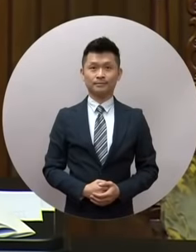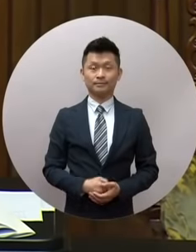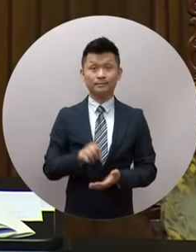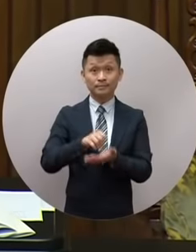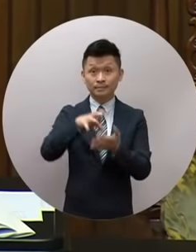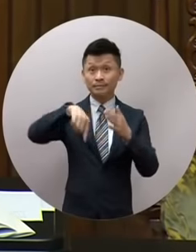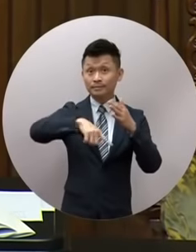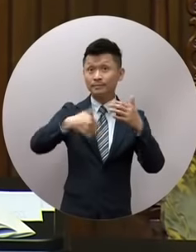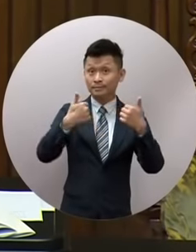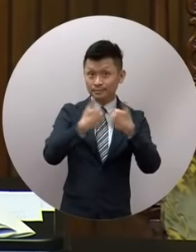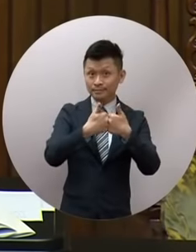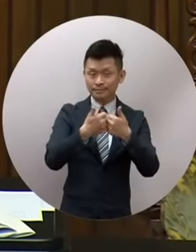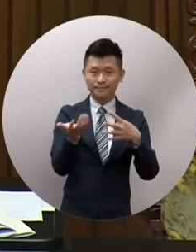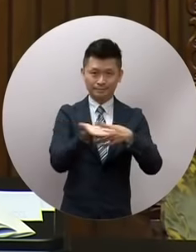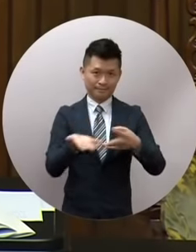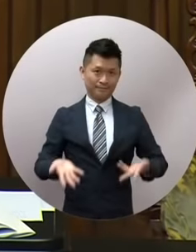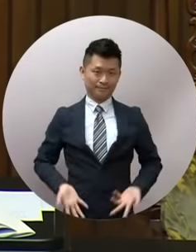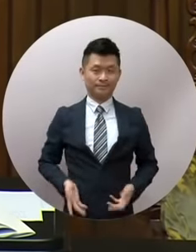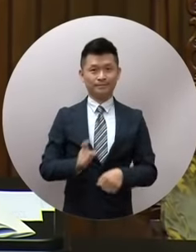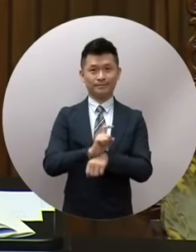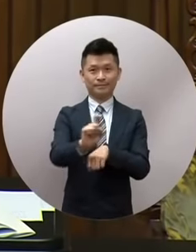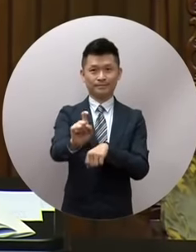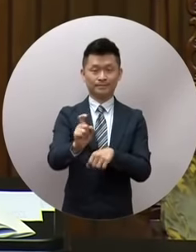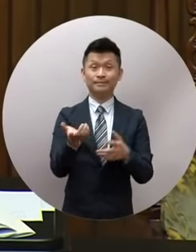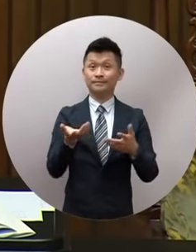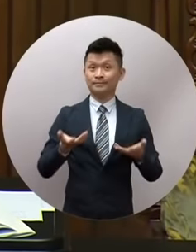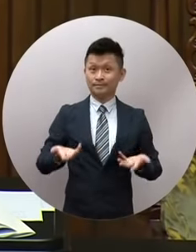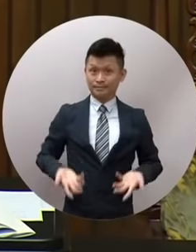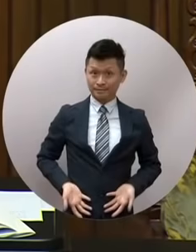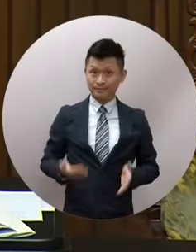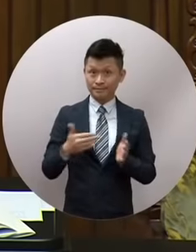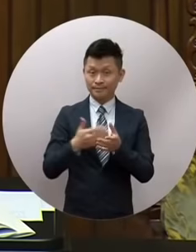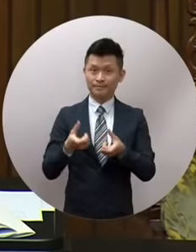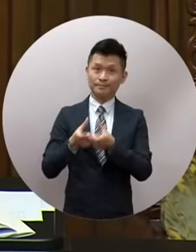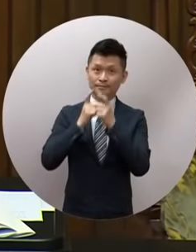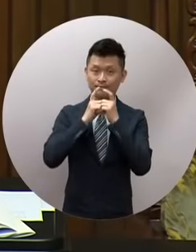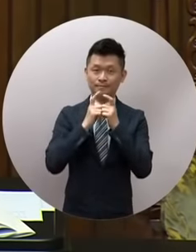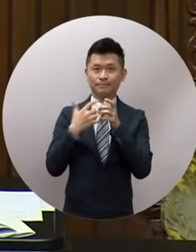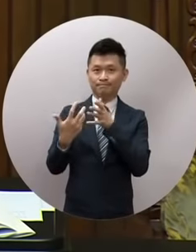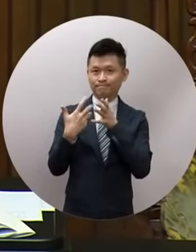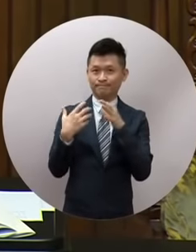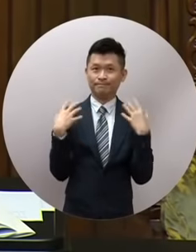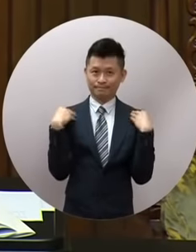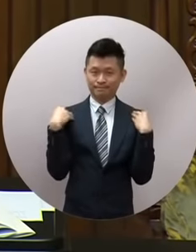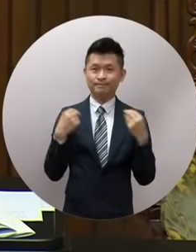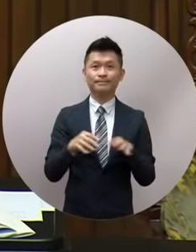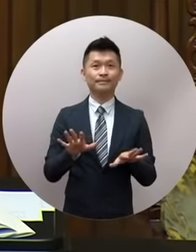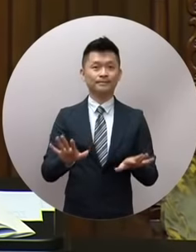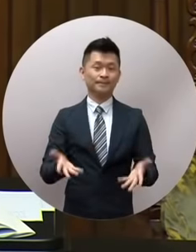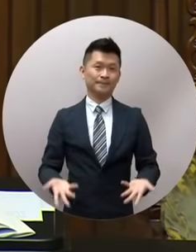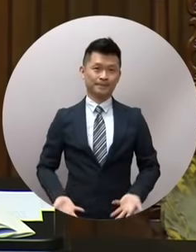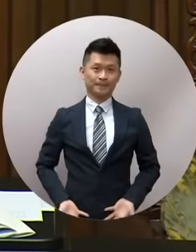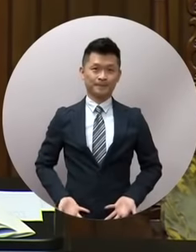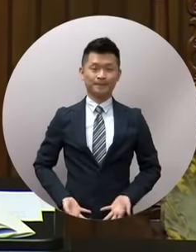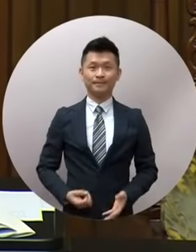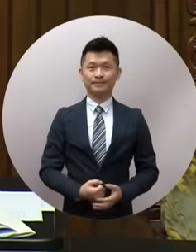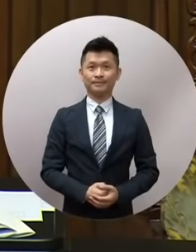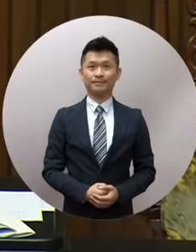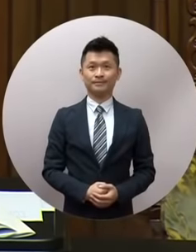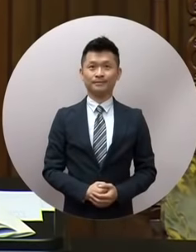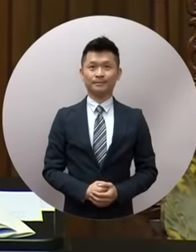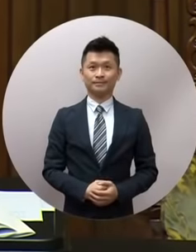报告委员会休息十分钟，休息之后继续进行质询，现在休息。